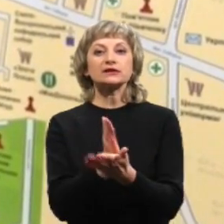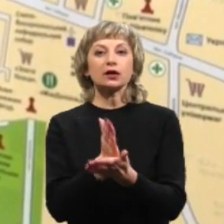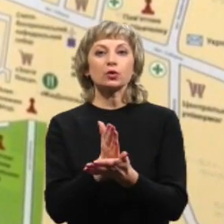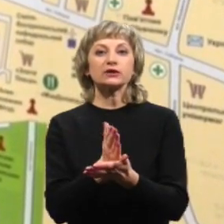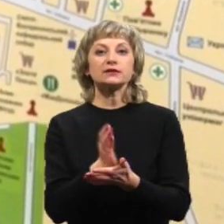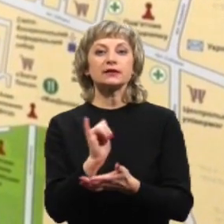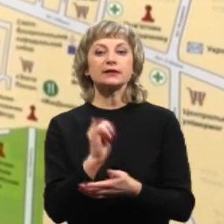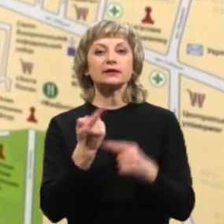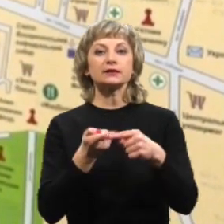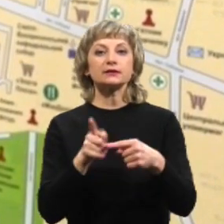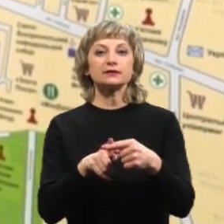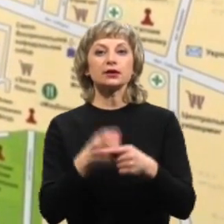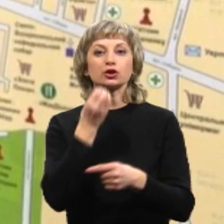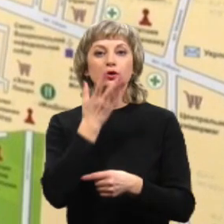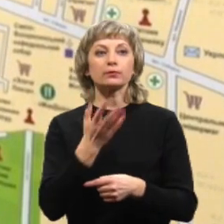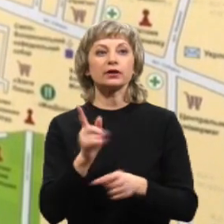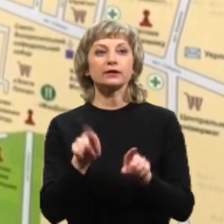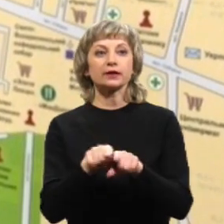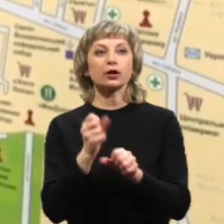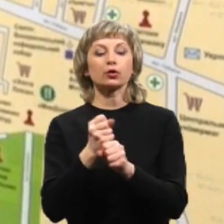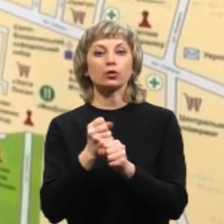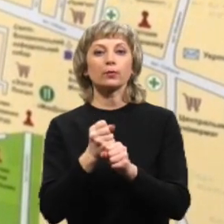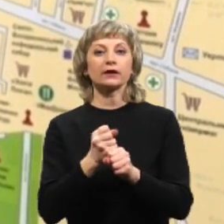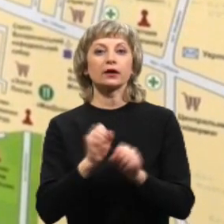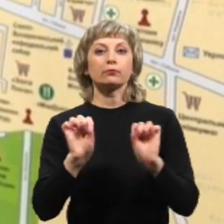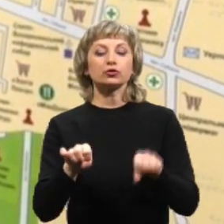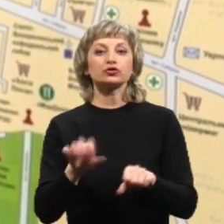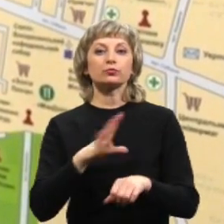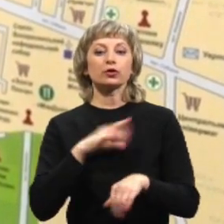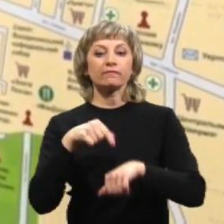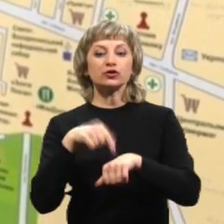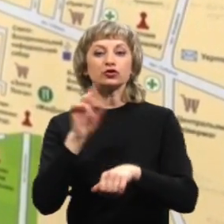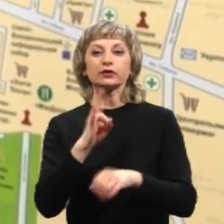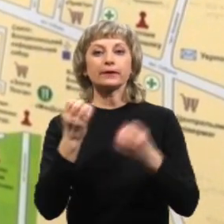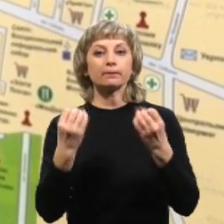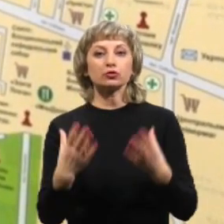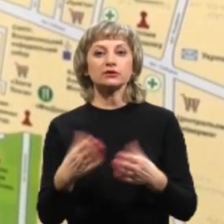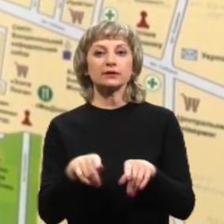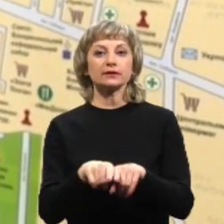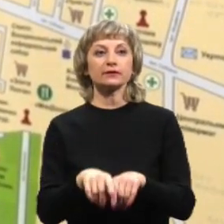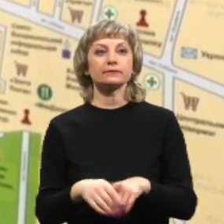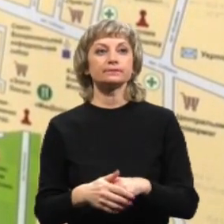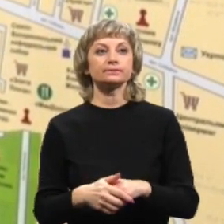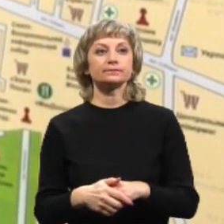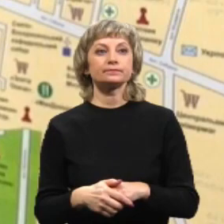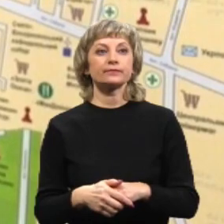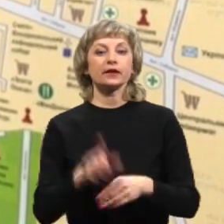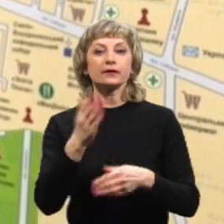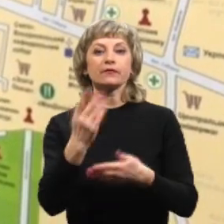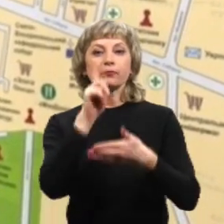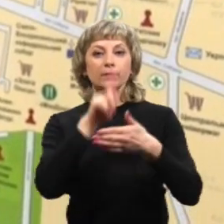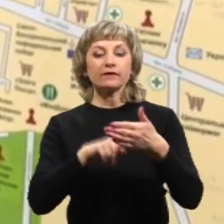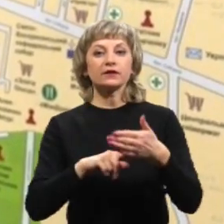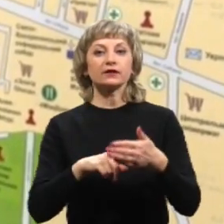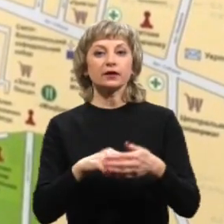І це добре, що так роблять, щоб можна було його відчути. Не просто там догадуватися, де ти є, а ти впевненіше в цьому, бо